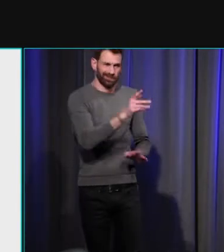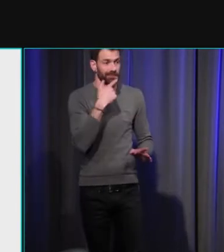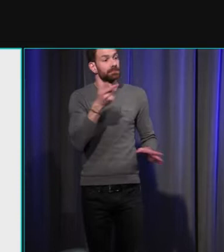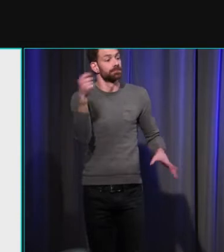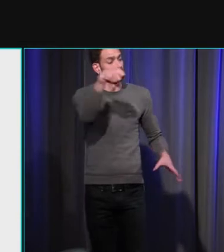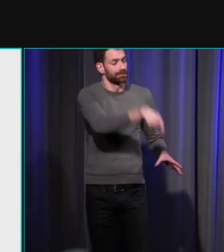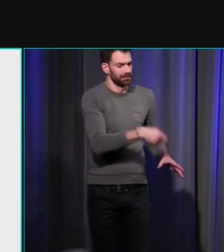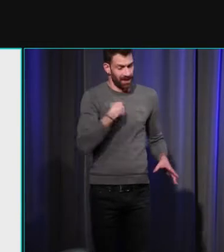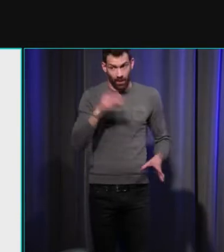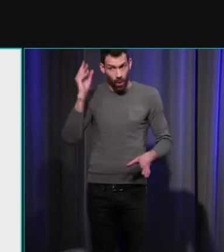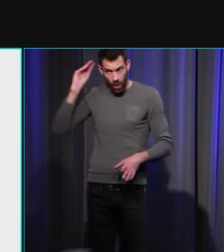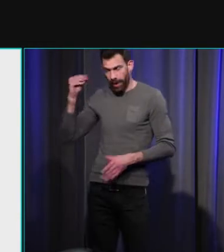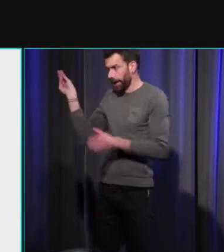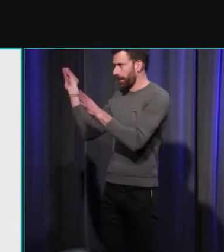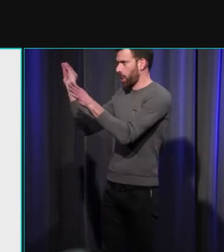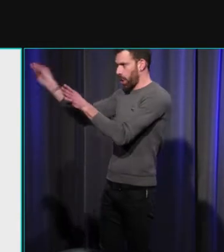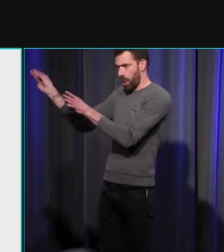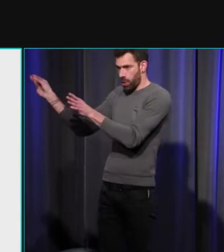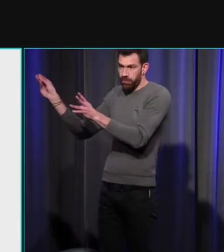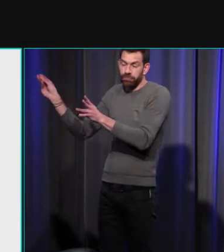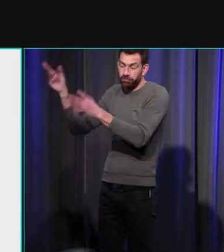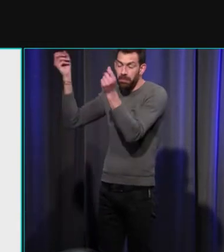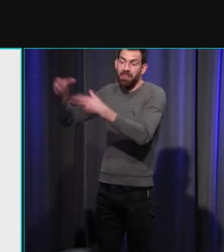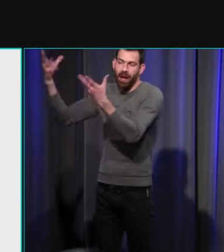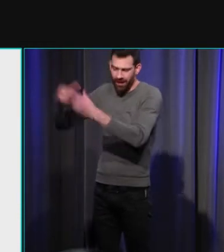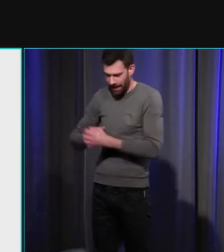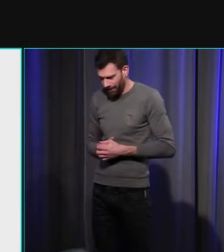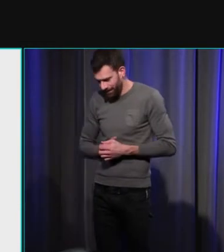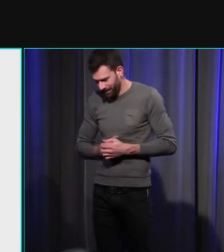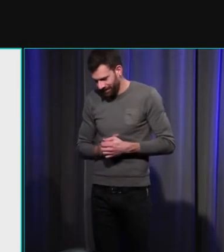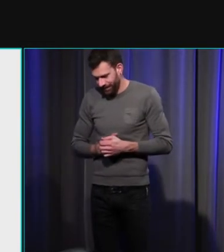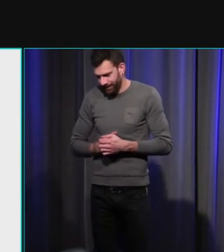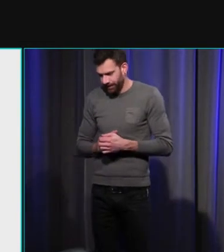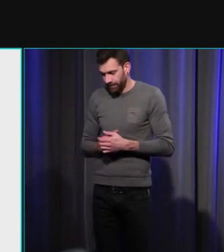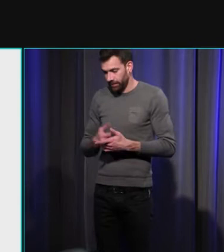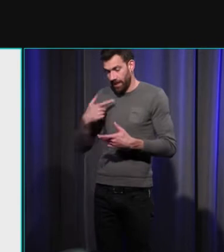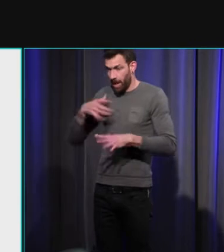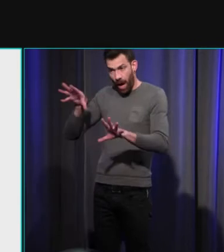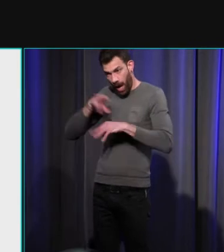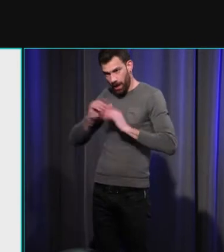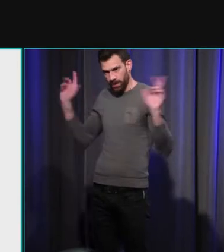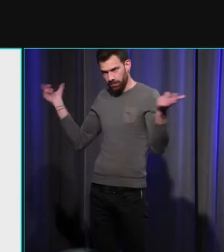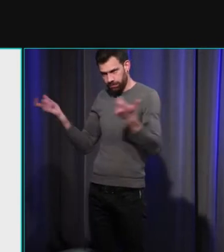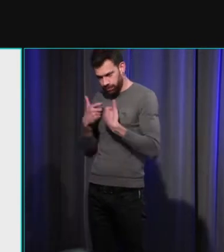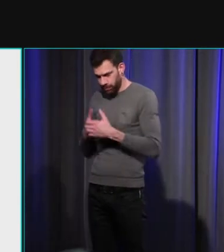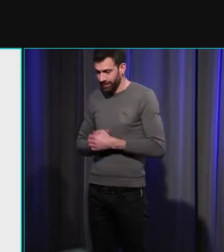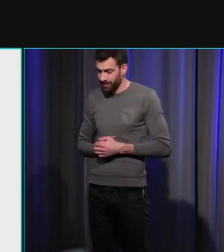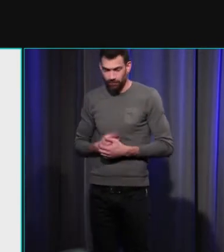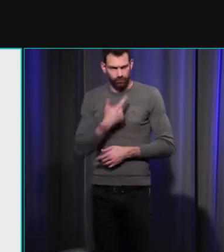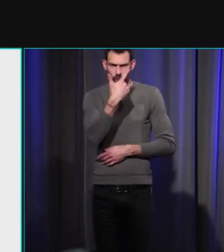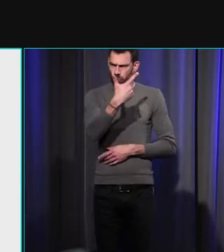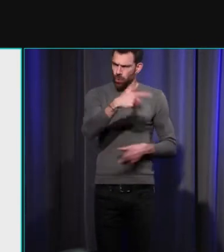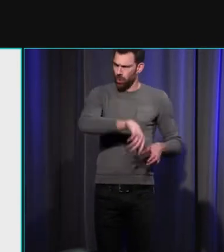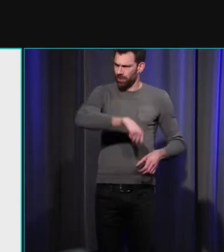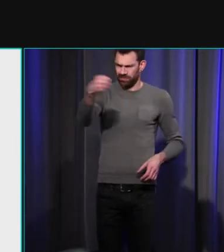ils arcolle miraculeusement chez malchus et il se laisse prendre de grève c'est très mystérieux